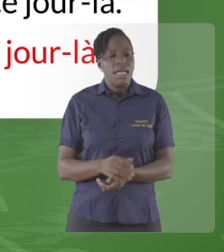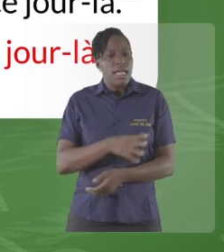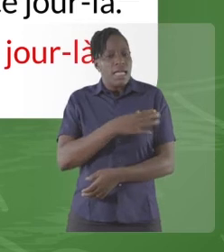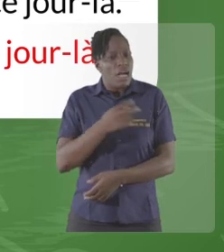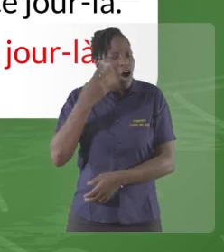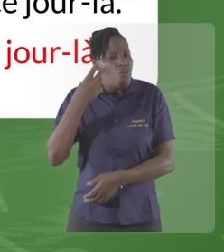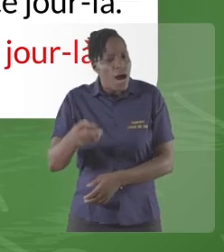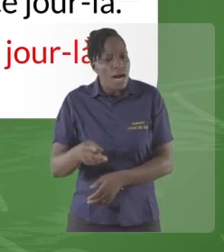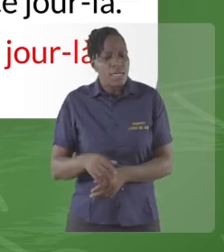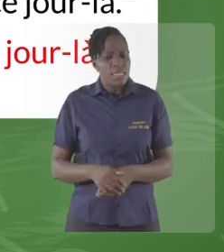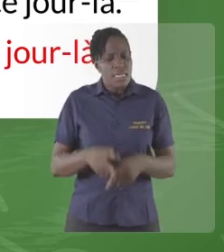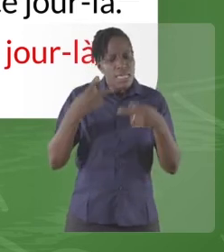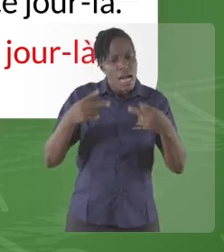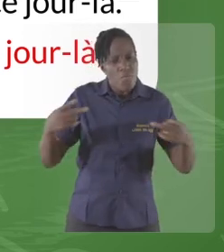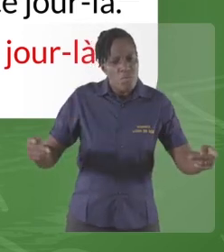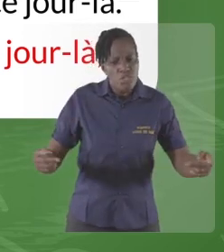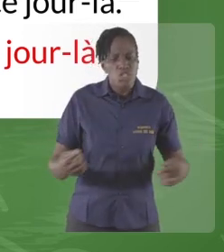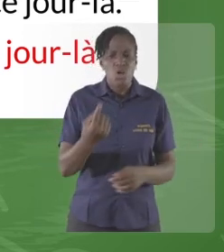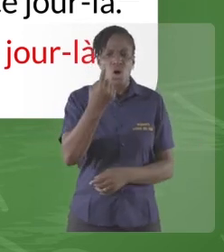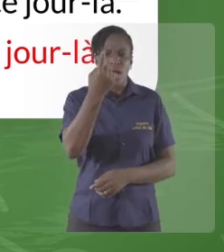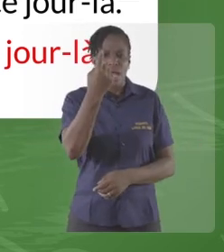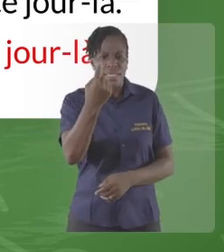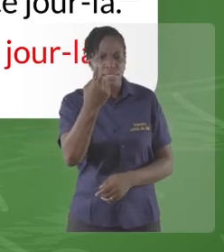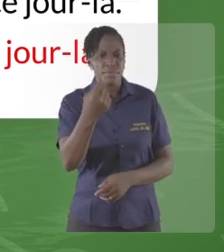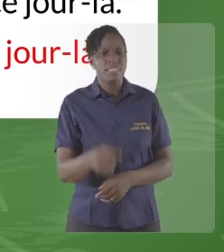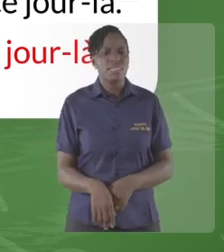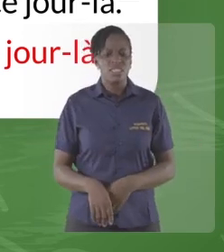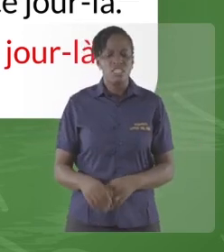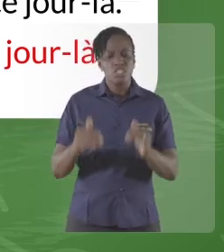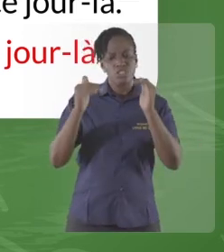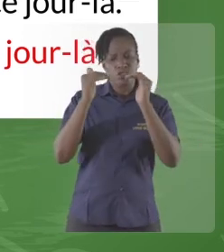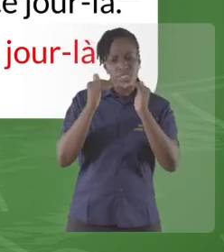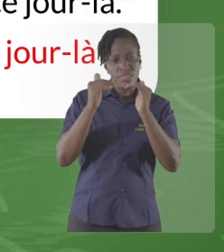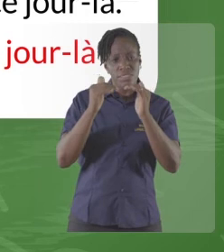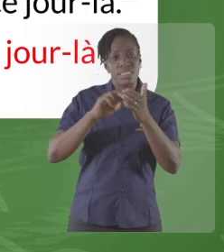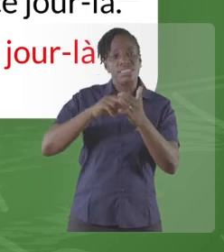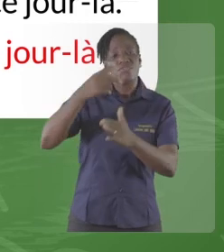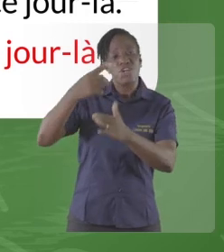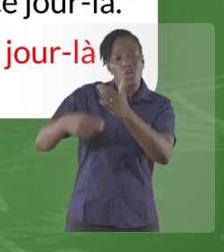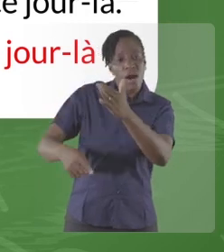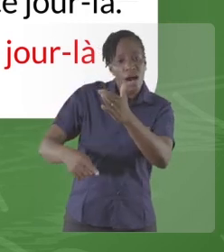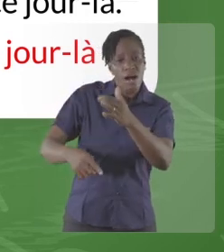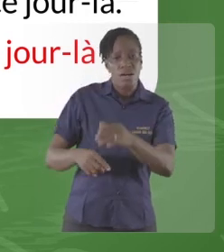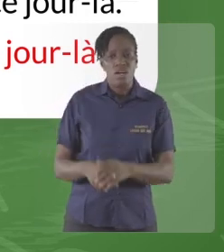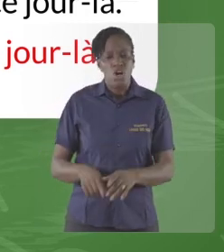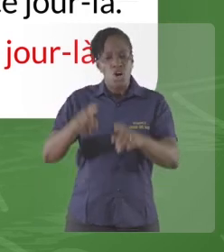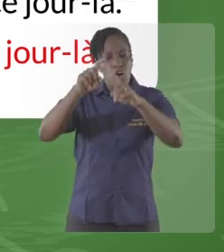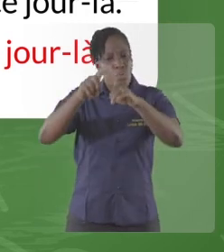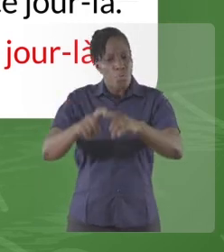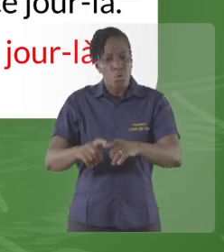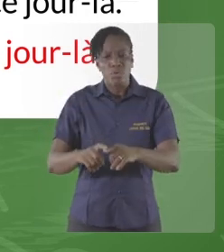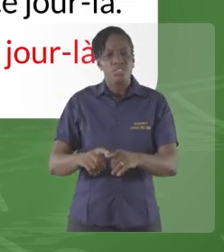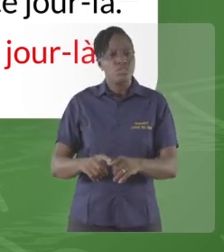des propositions indépendantes juxtaposées. Cela voudrait dire qu'ici, nous n'avons pas de